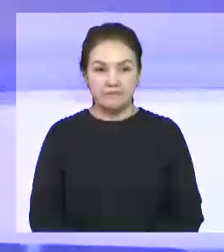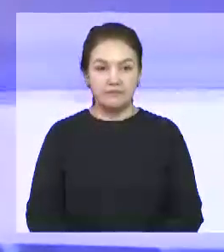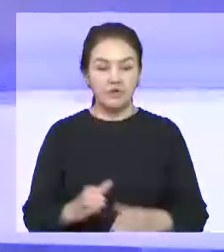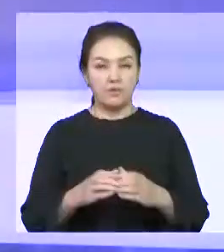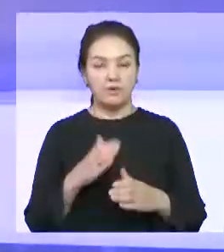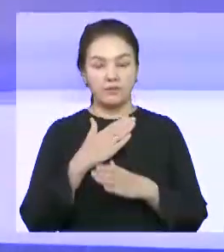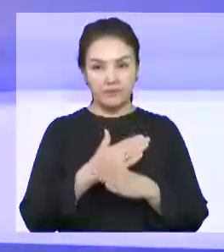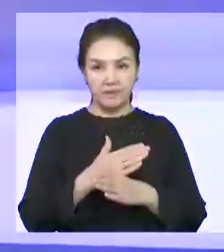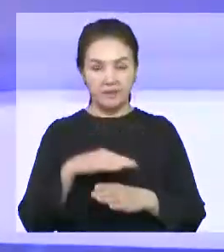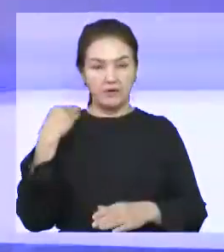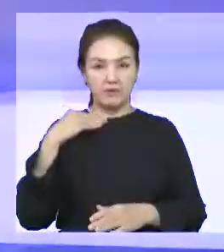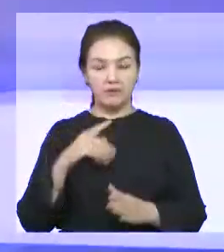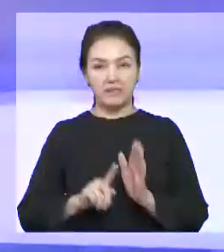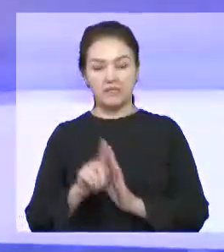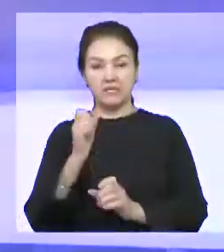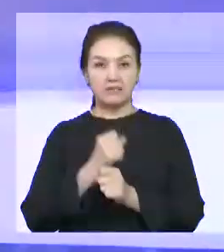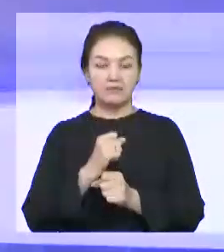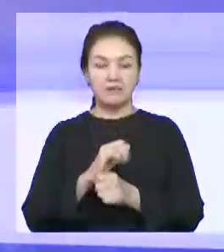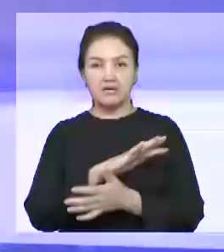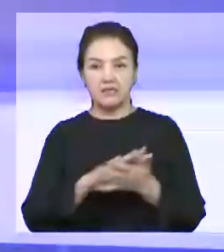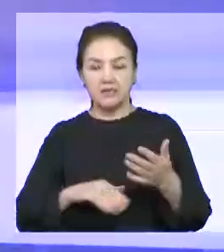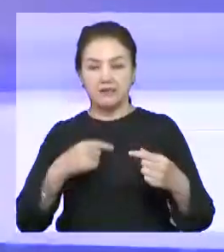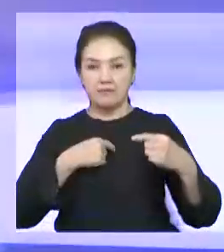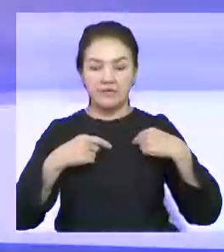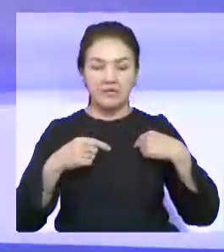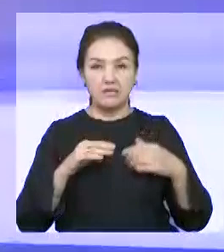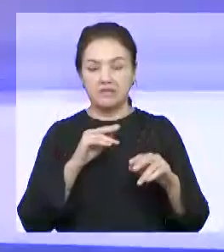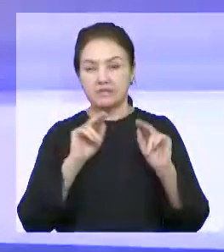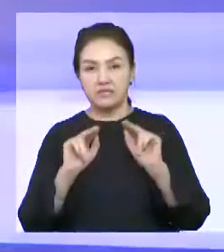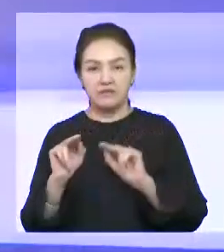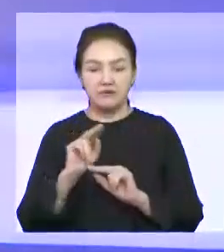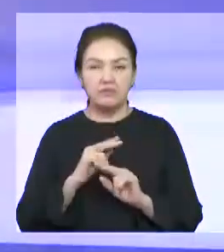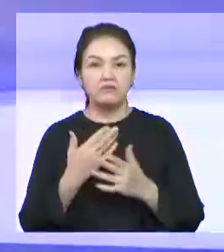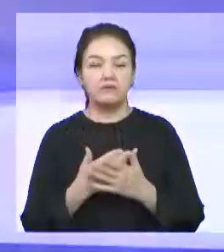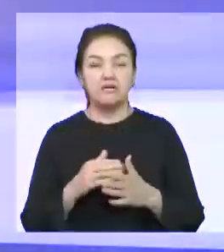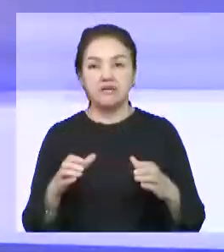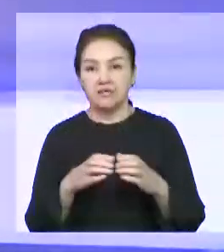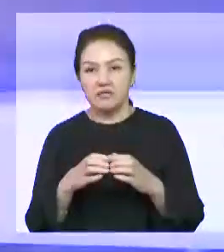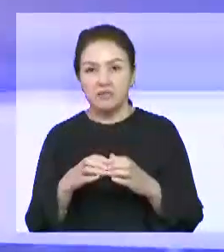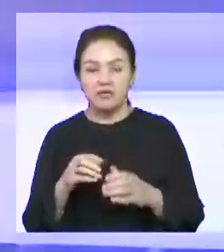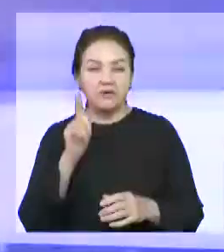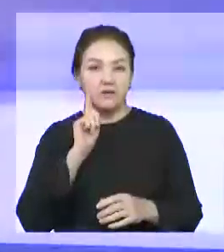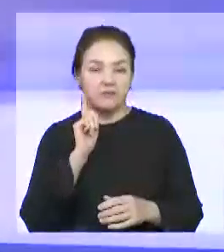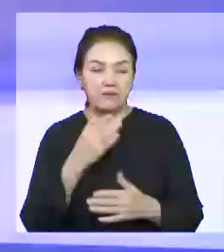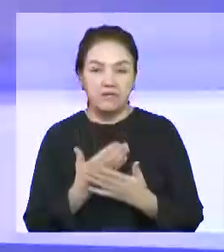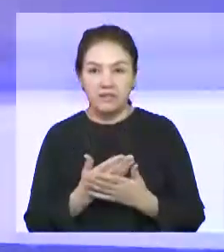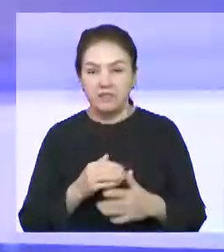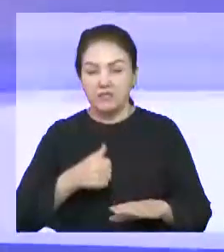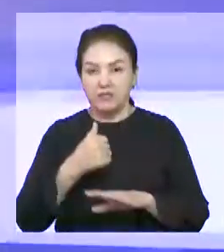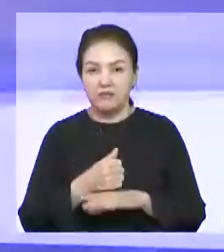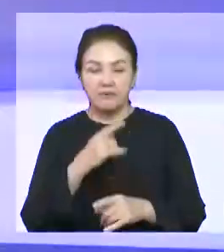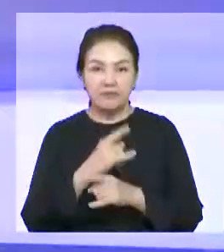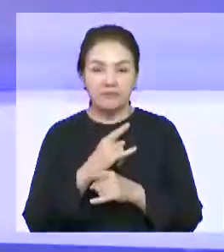Пункты гуманитарной помощи в Актобе стали работать по заявкам от пострадавших садоводческих коллективов. Такой механизм удобен горожанам, а главное, не создает